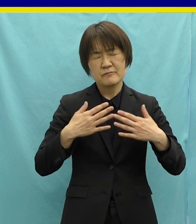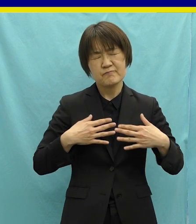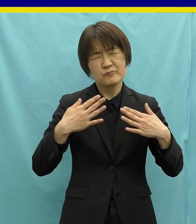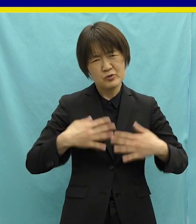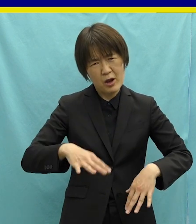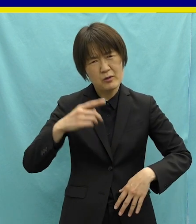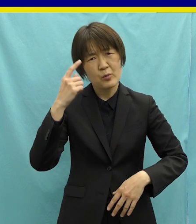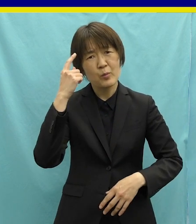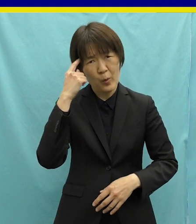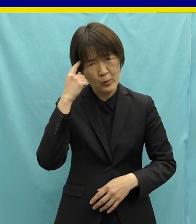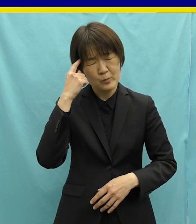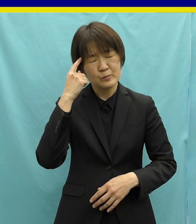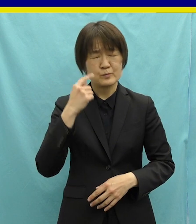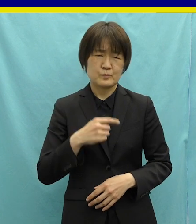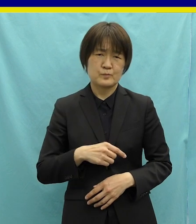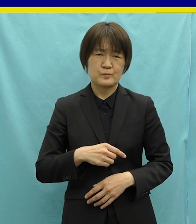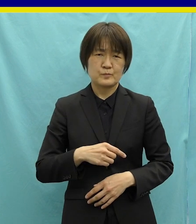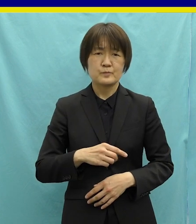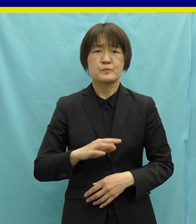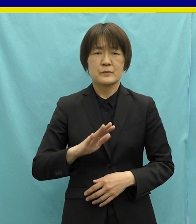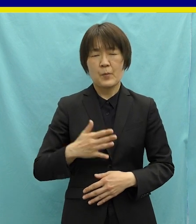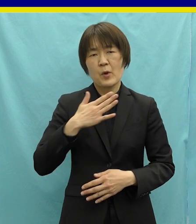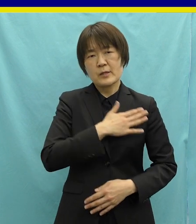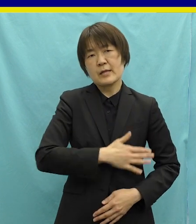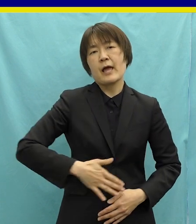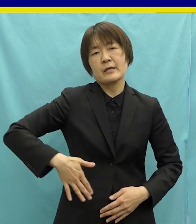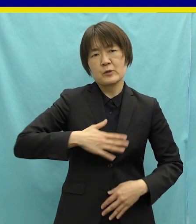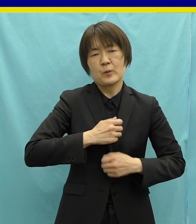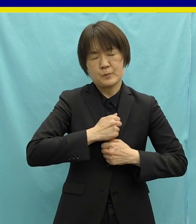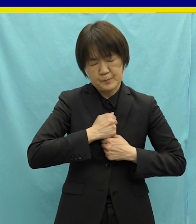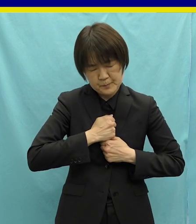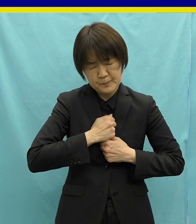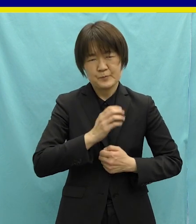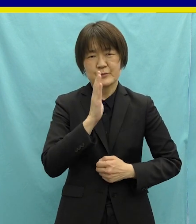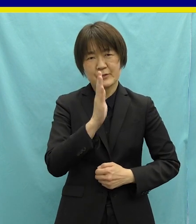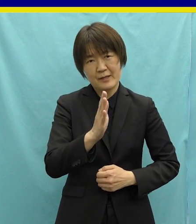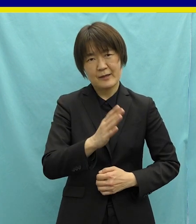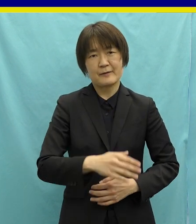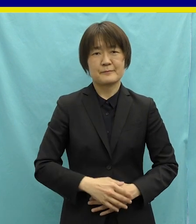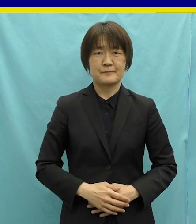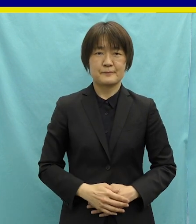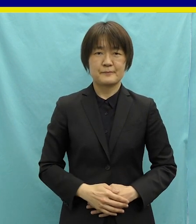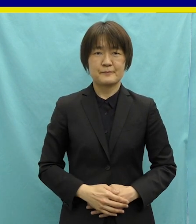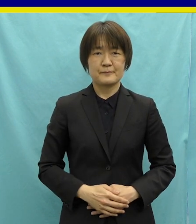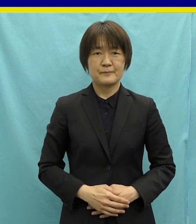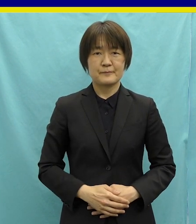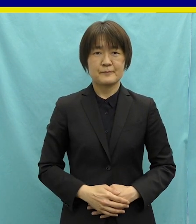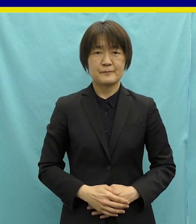時期でもありますので、一層体調には気をつけてお過ごしください。